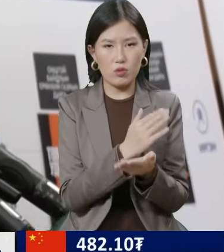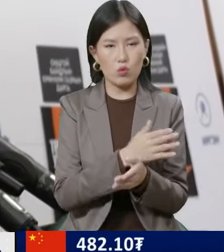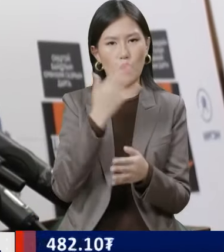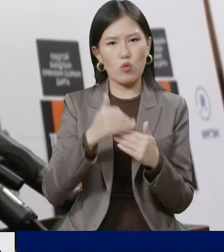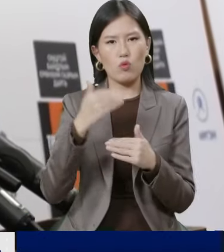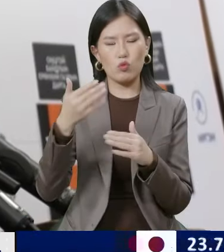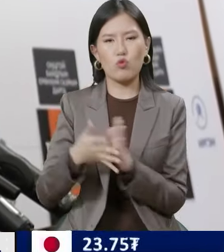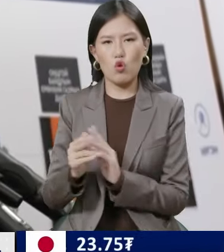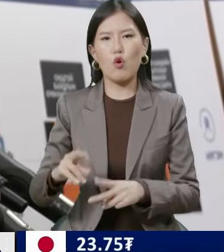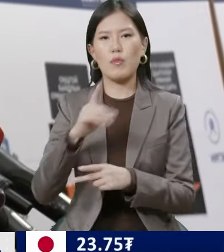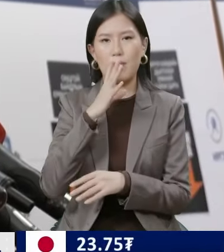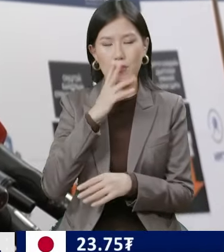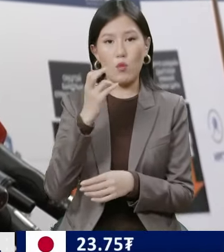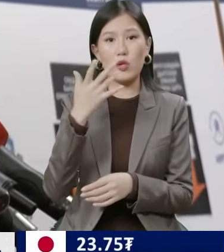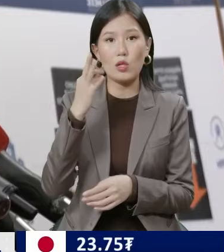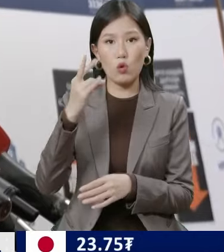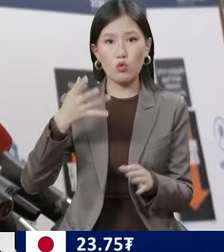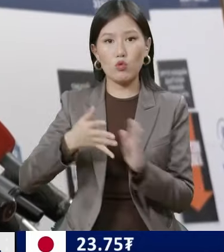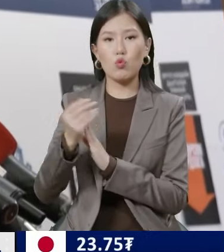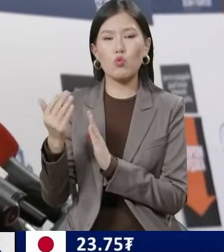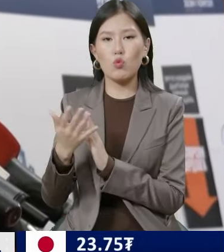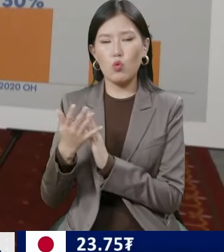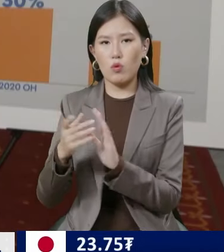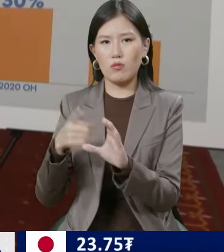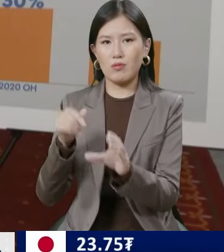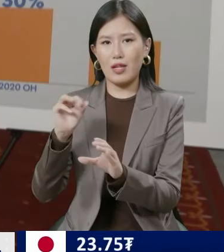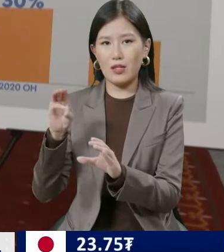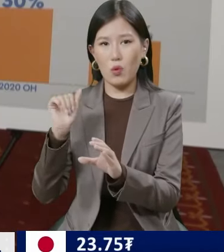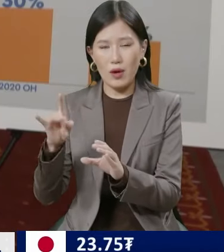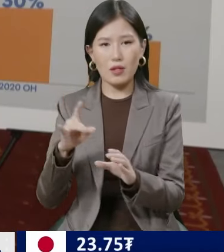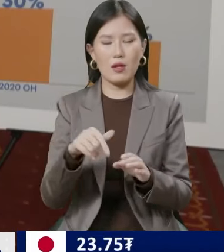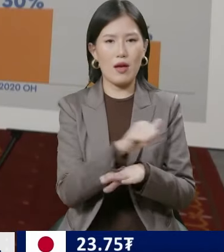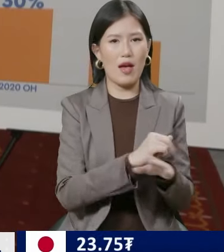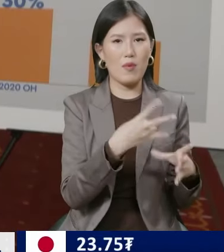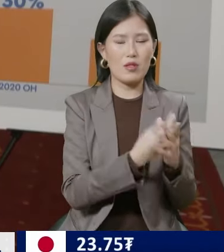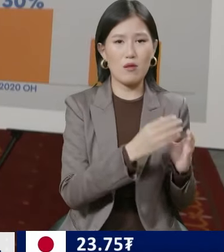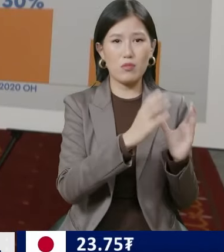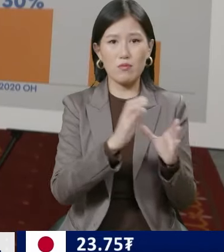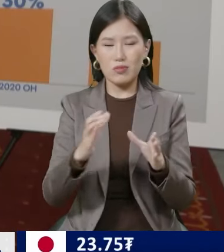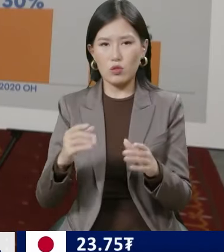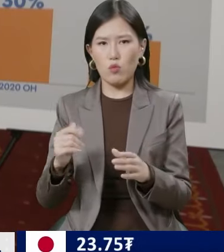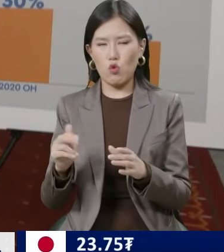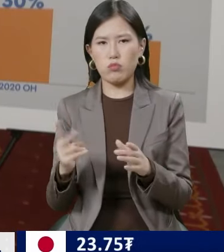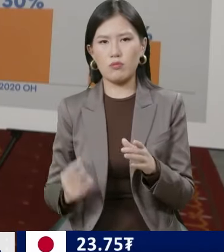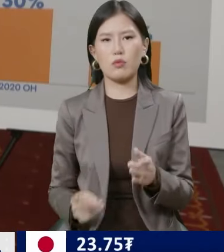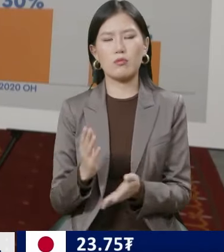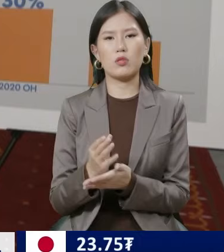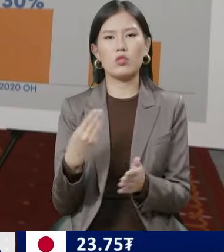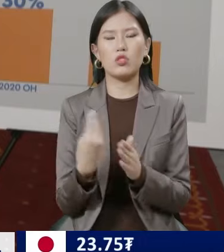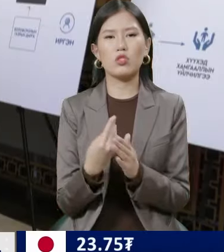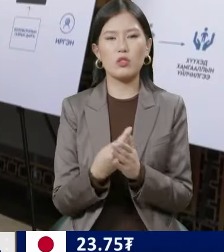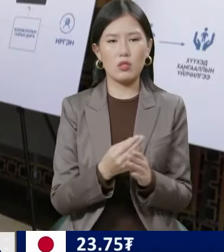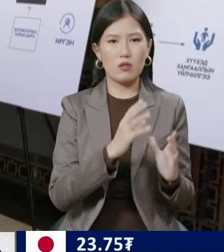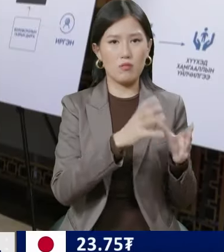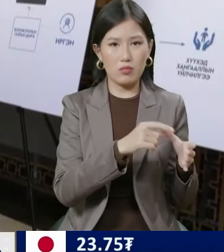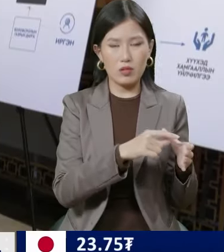байсан юм. Тэгвэл ирэх оны төсвийн төсөлд татварын бодлогыг бүсчилсэн хөгжилтэй уялдуулсан гэлээ. Тодорхойлбол бүсээс нь хамааран аж ахуйн нэгжийн орлогын албан